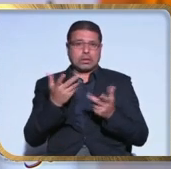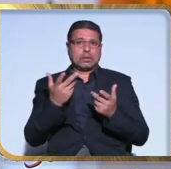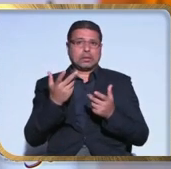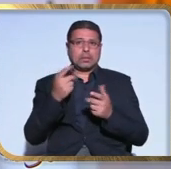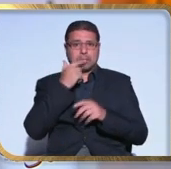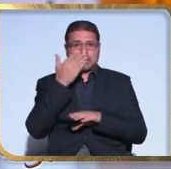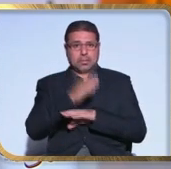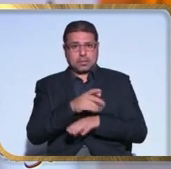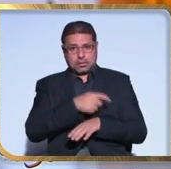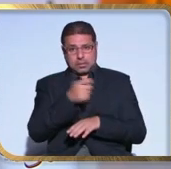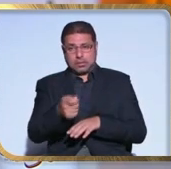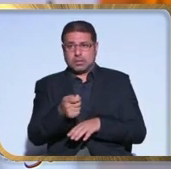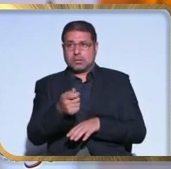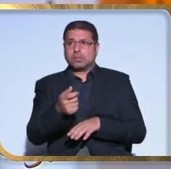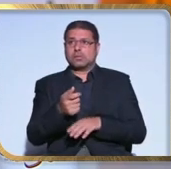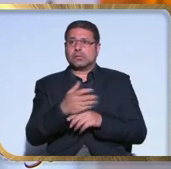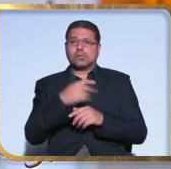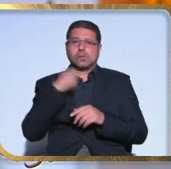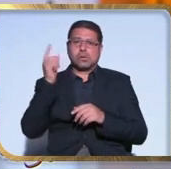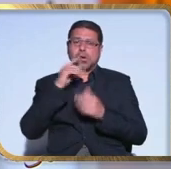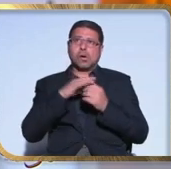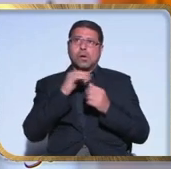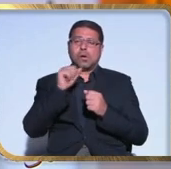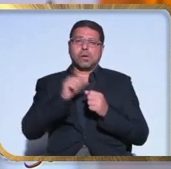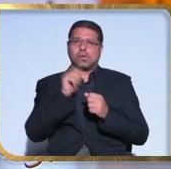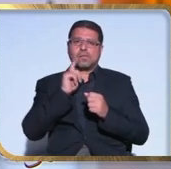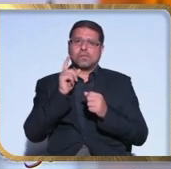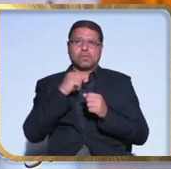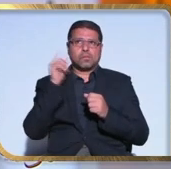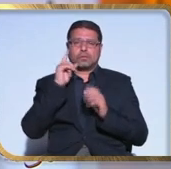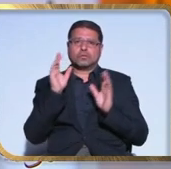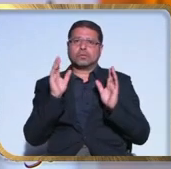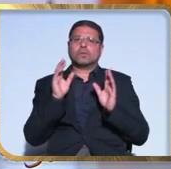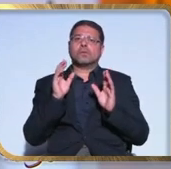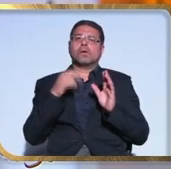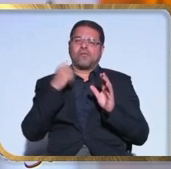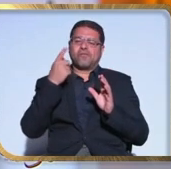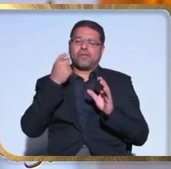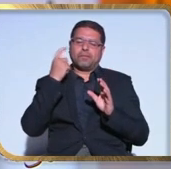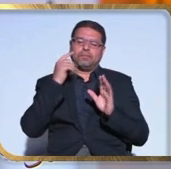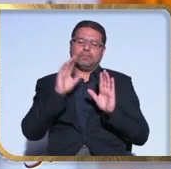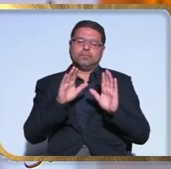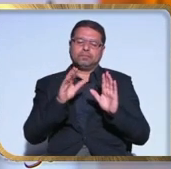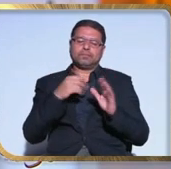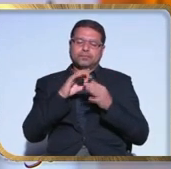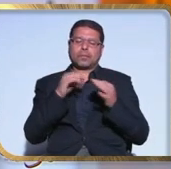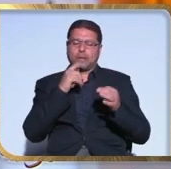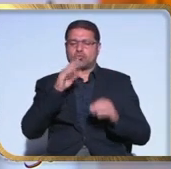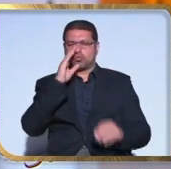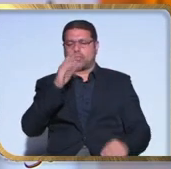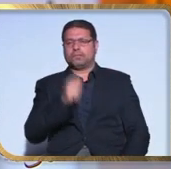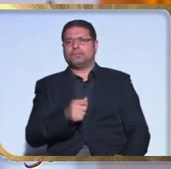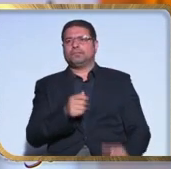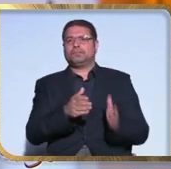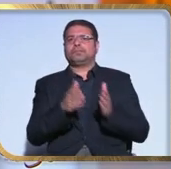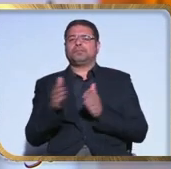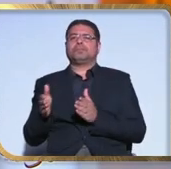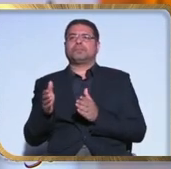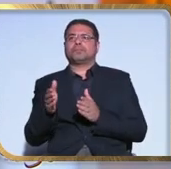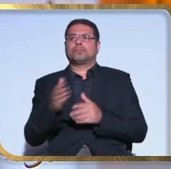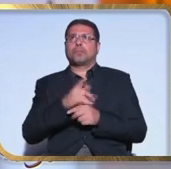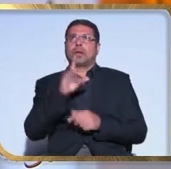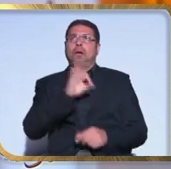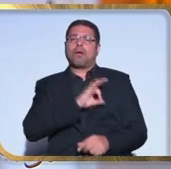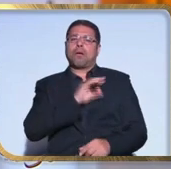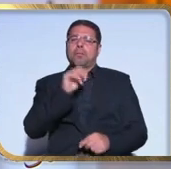على الميته نطلعها لان احنا ما قلنا لهاش خالص وماحدش كان يعرف هفهم حاضر شكرا يا ست شك رحمها